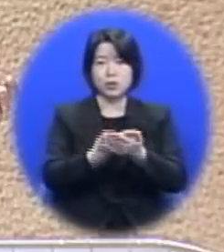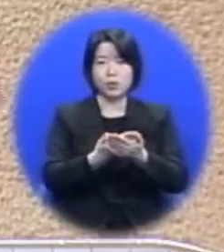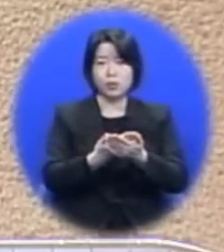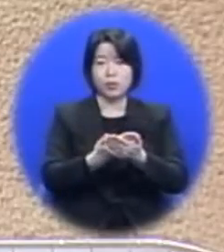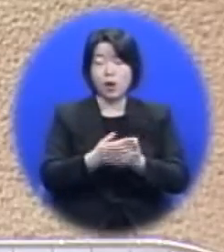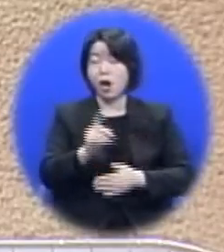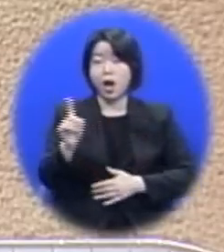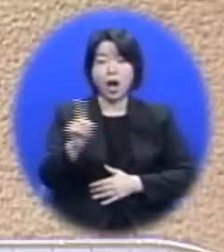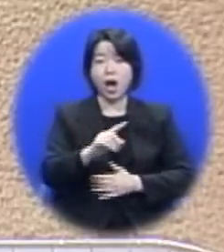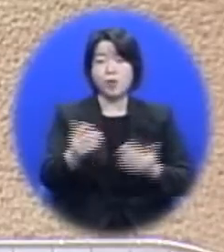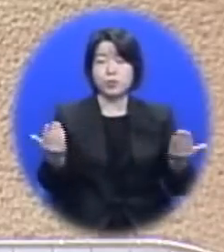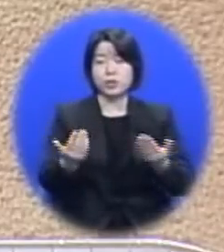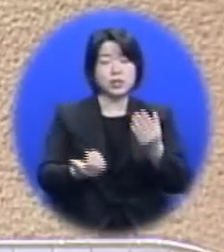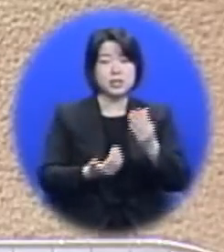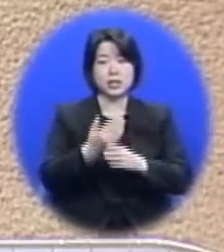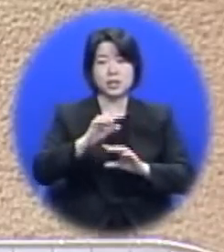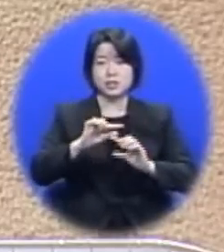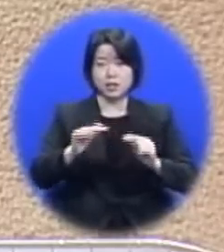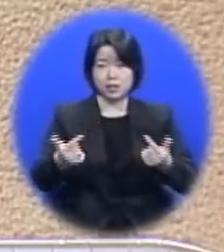아무런 일이 일어나지 않았어요.